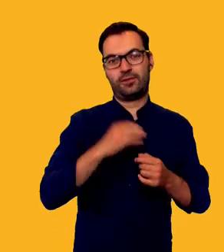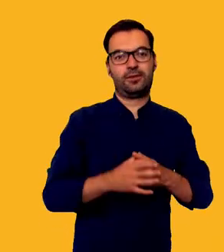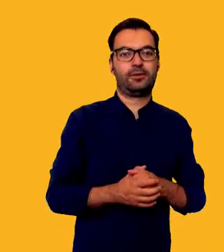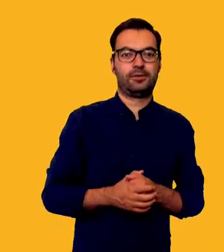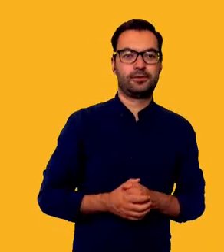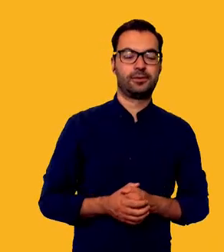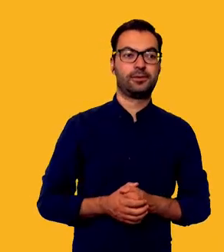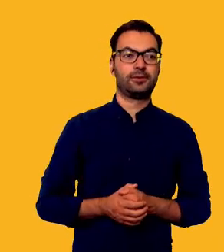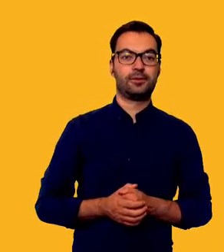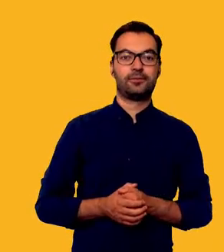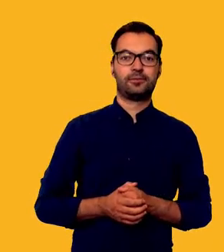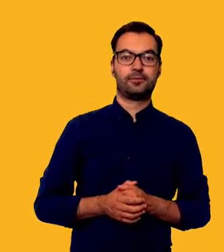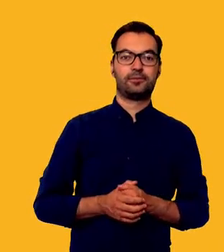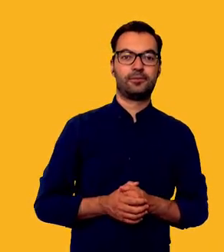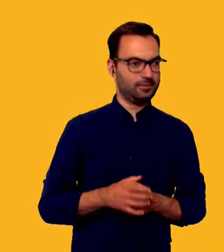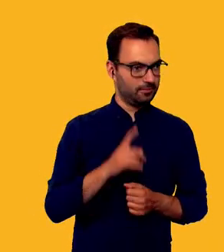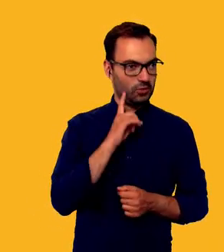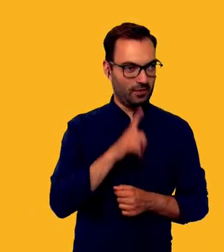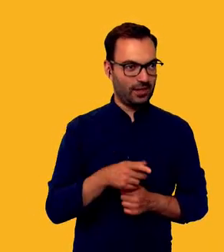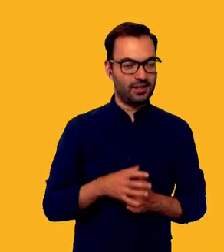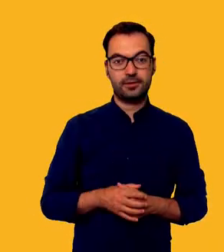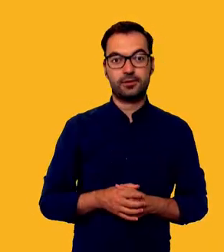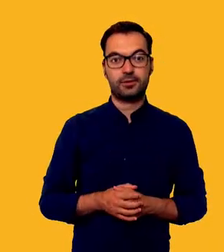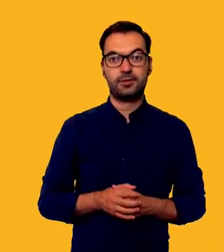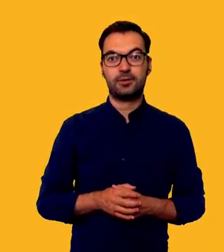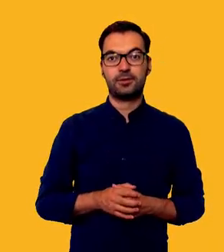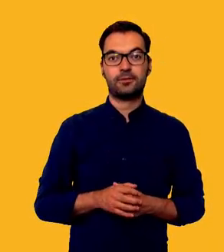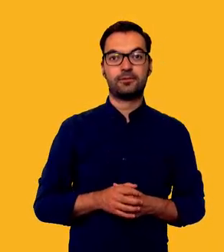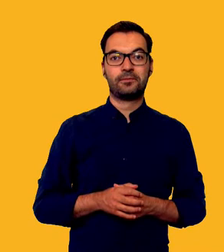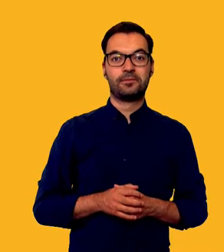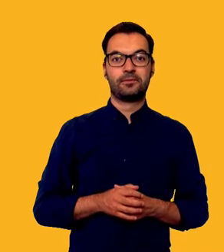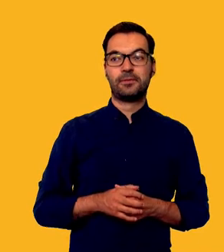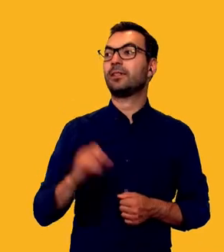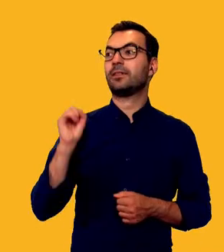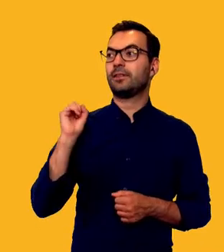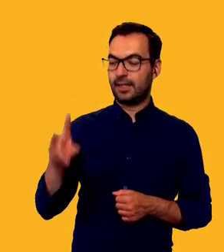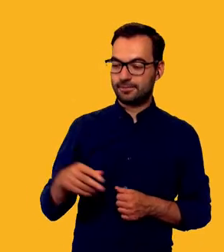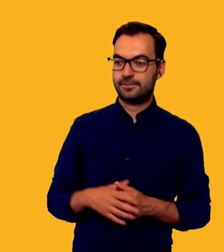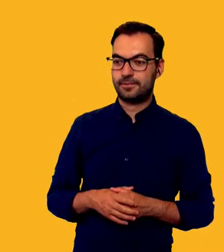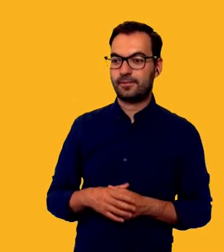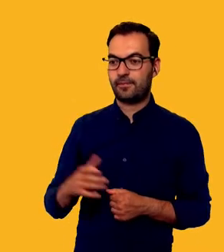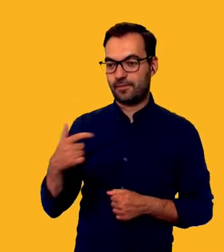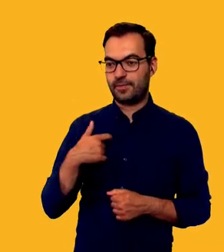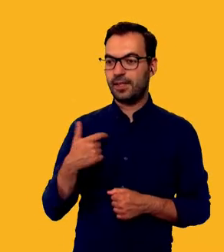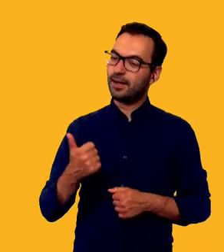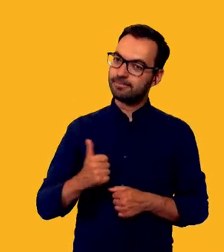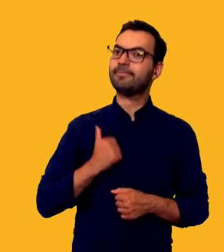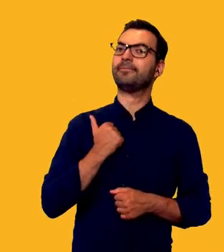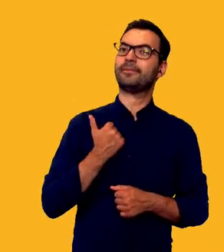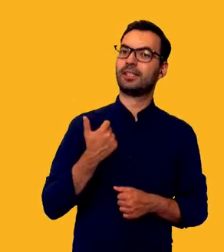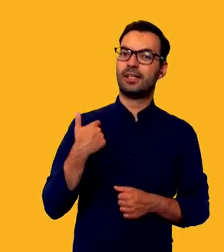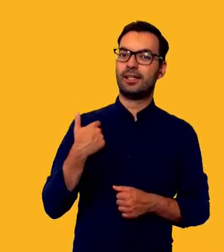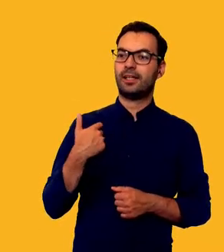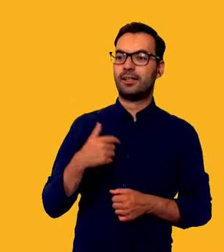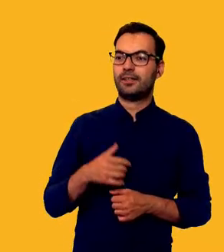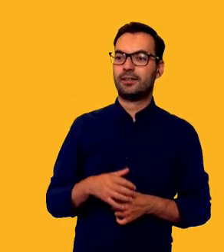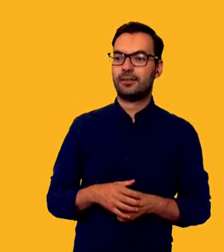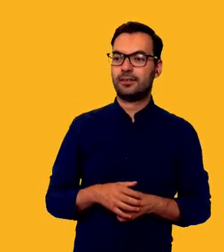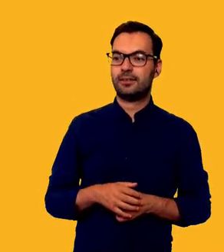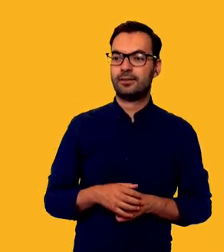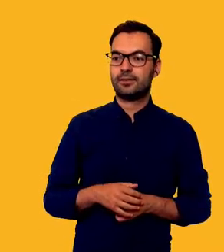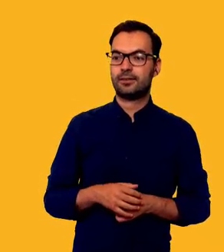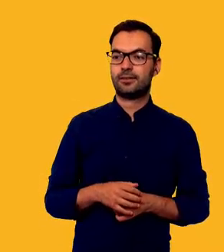wyglądają te zdjęcia z różnych pokazów. Czy tak jest? Tak jest, dlatego że ja się szczycę tym, że ja nigdy nie